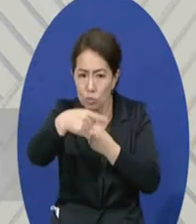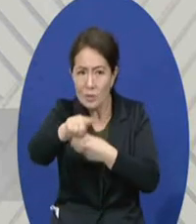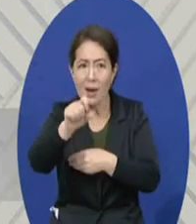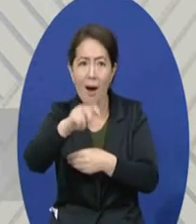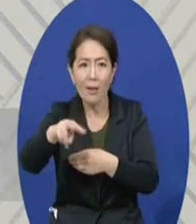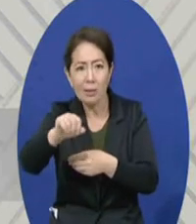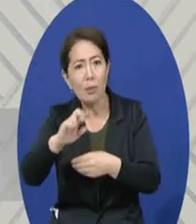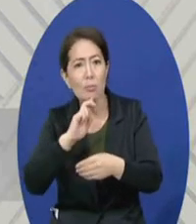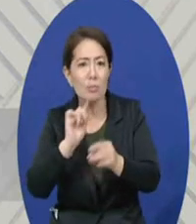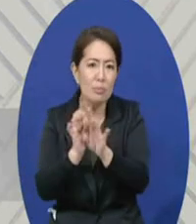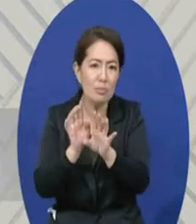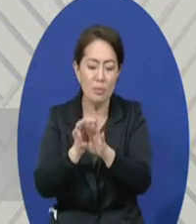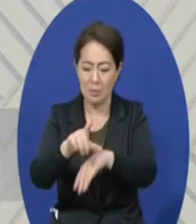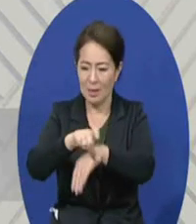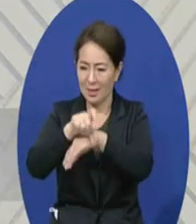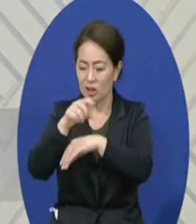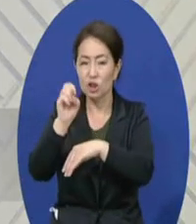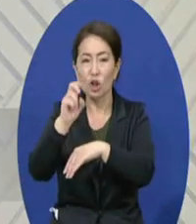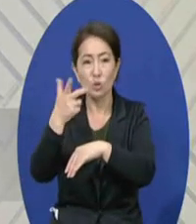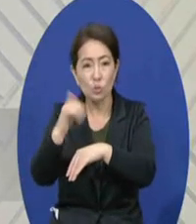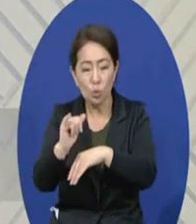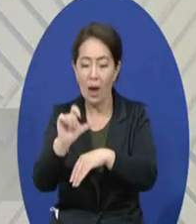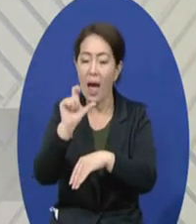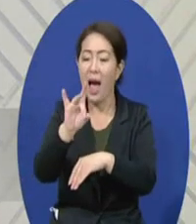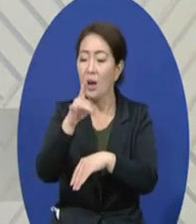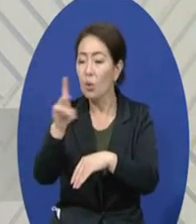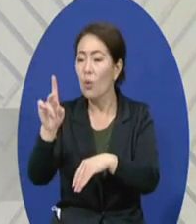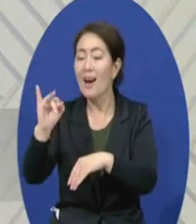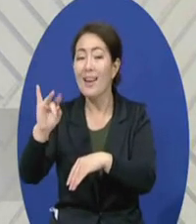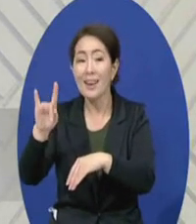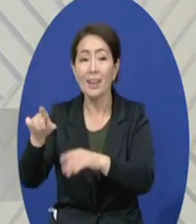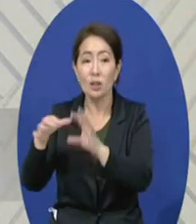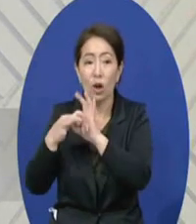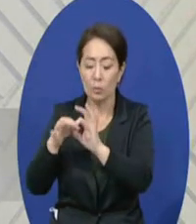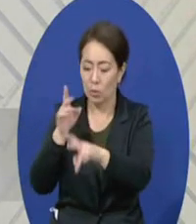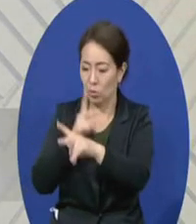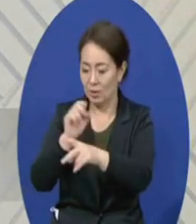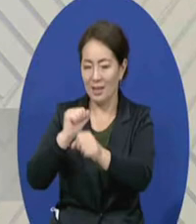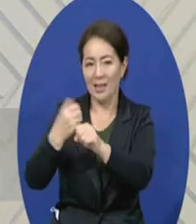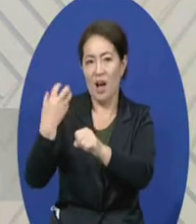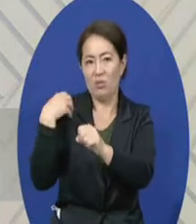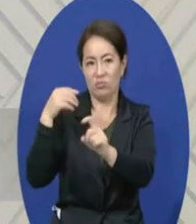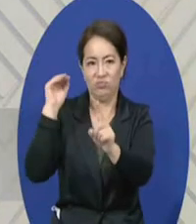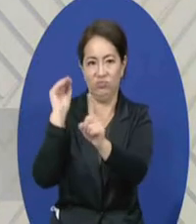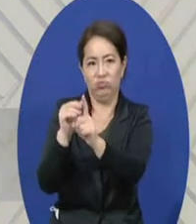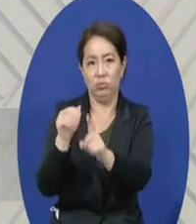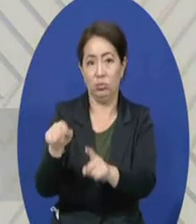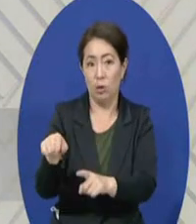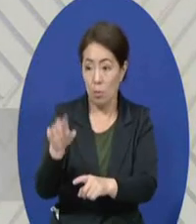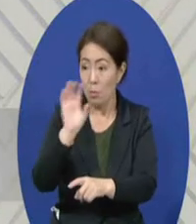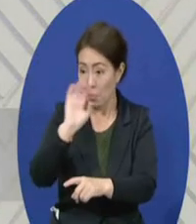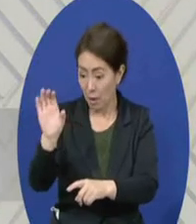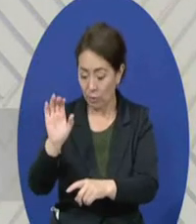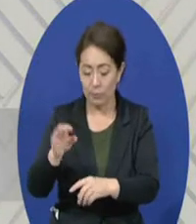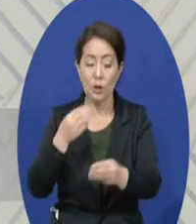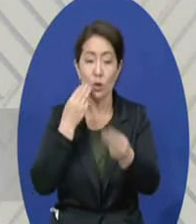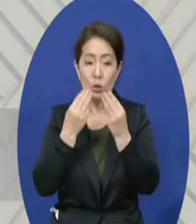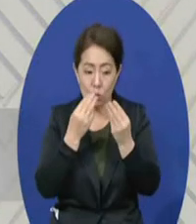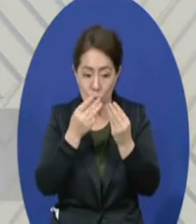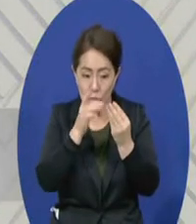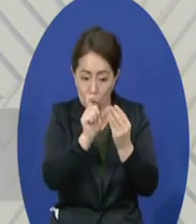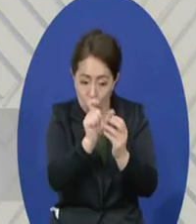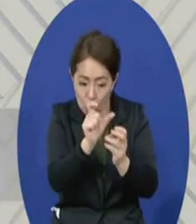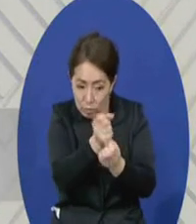тийм үү? Цаашлаад бүр одоо тийм иргэний одоо тийм үү? Хуулийн хүрээнд хариуцлага тооцох байгууллага. Өөрөөр хэлэх юм бол шүүгч нарыг